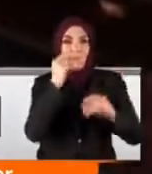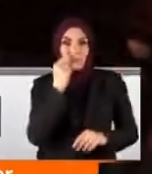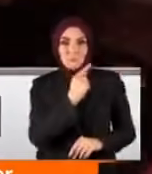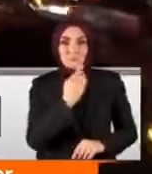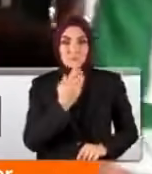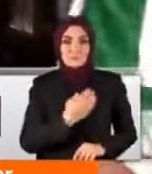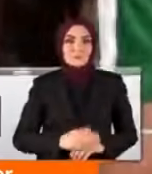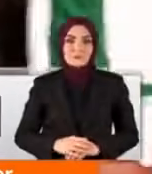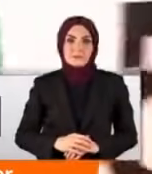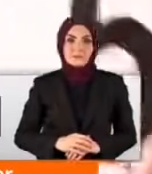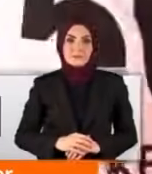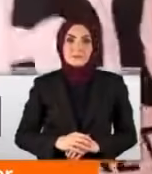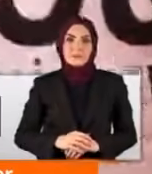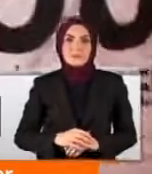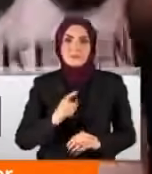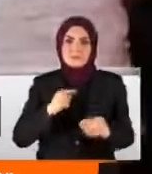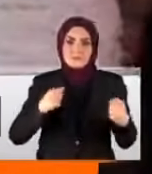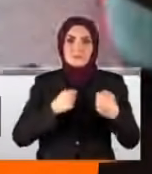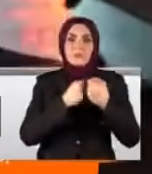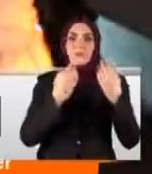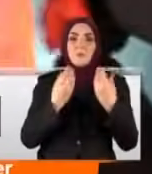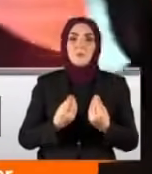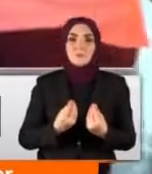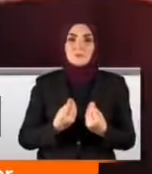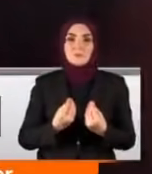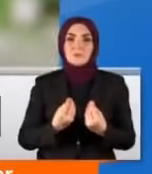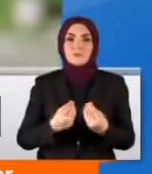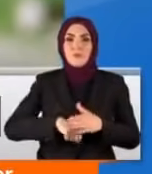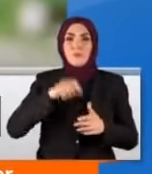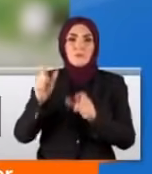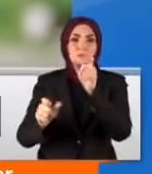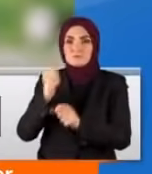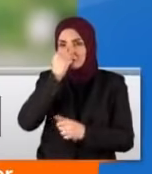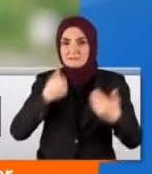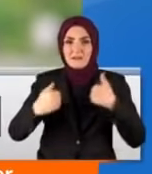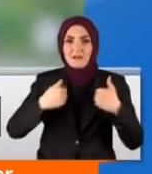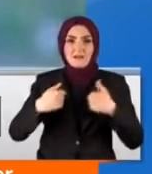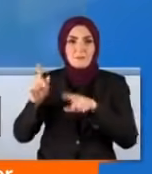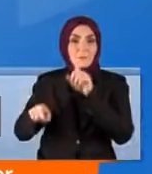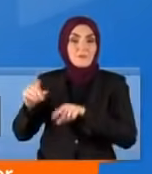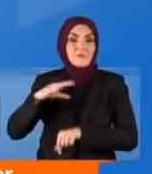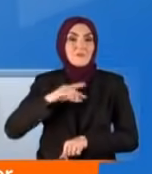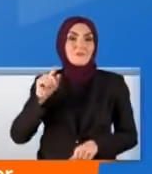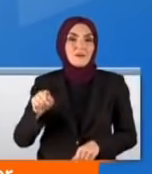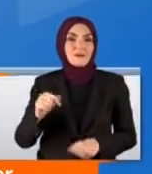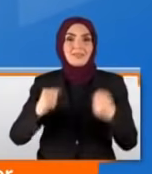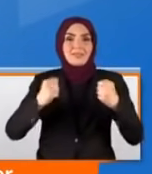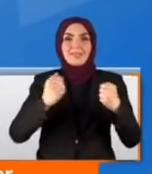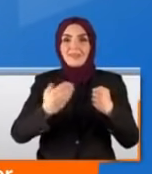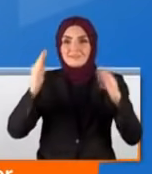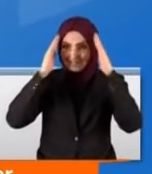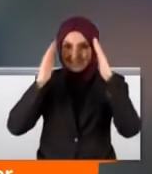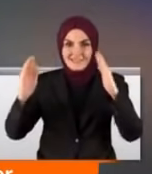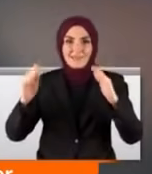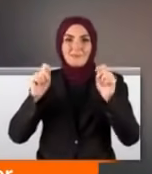köprüye çarptı. Bazı futbolcular yaralandı. Taraftarı selamlayan futbolculardan Bahri Can Avcı